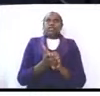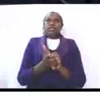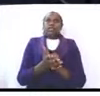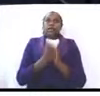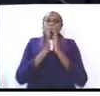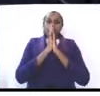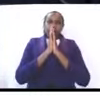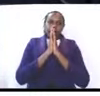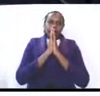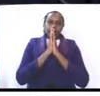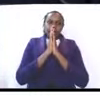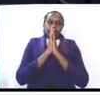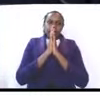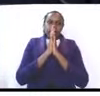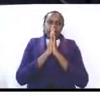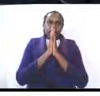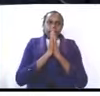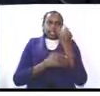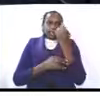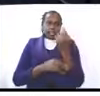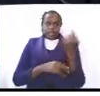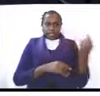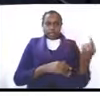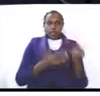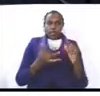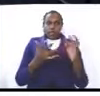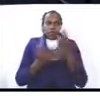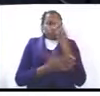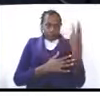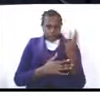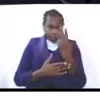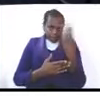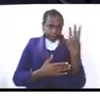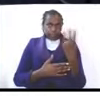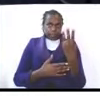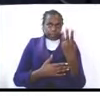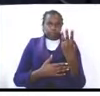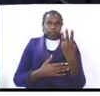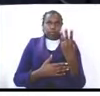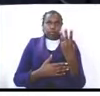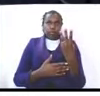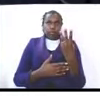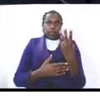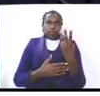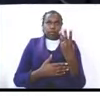Maombi yetu ya kila juma, ya katikati ya juma, iko